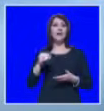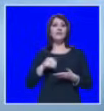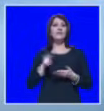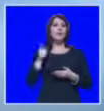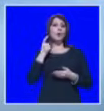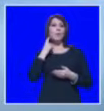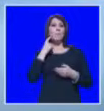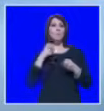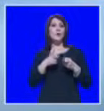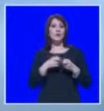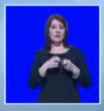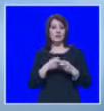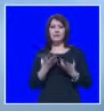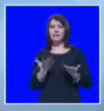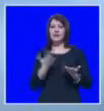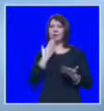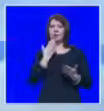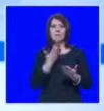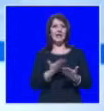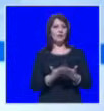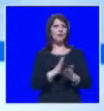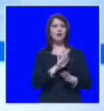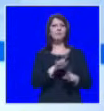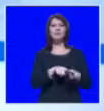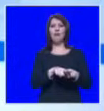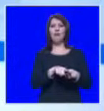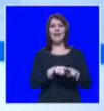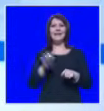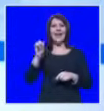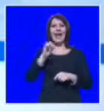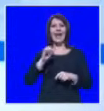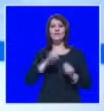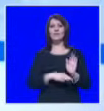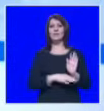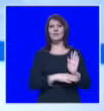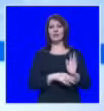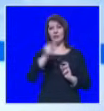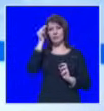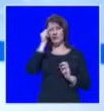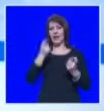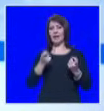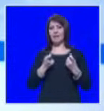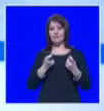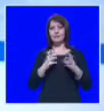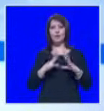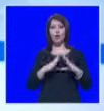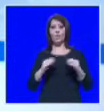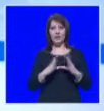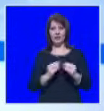Брюксел, където предложихте на вашите колеги евродепутати от България, Гърция и